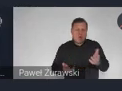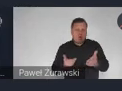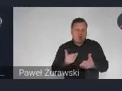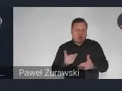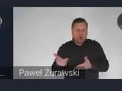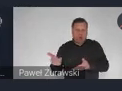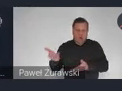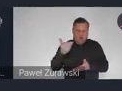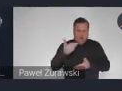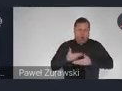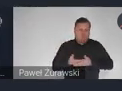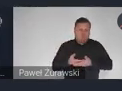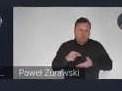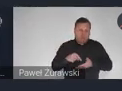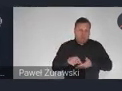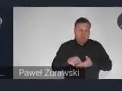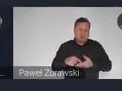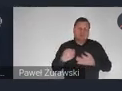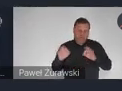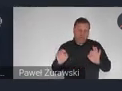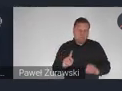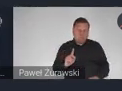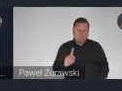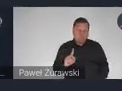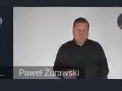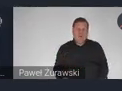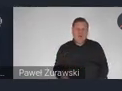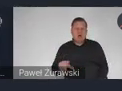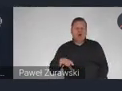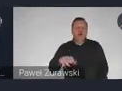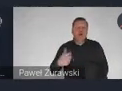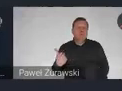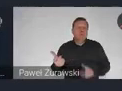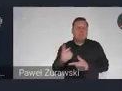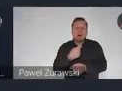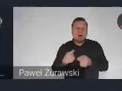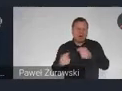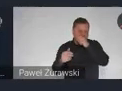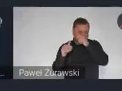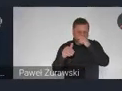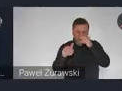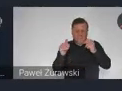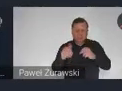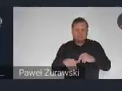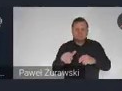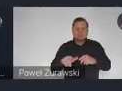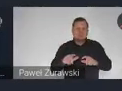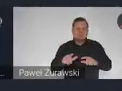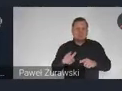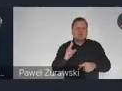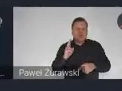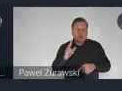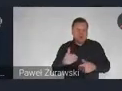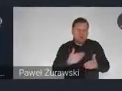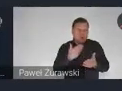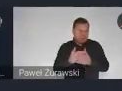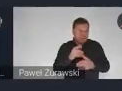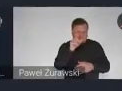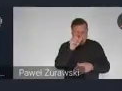w naszym w naszym konkursie grupa partnerska może być tworzona przez oferenta oraz inne